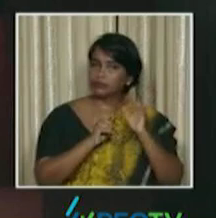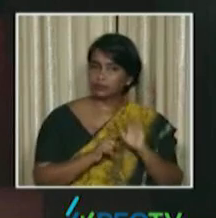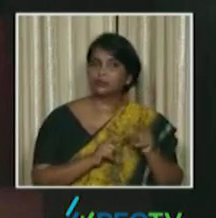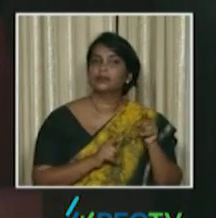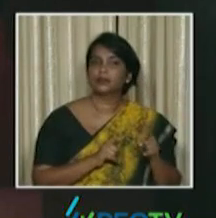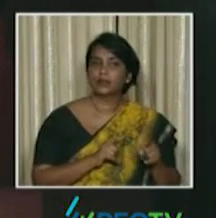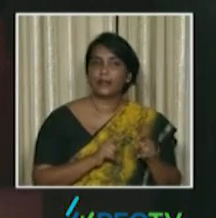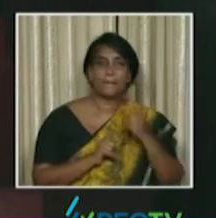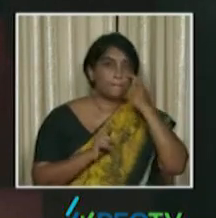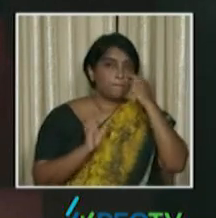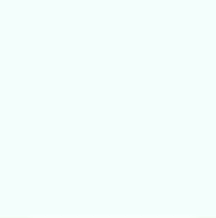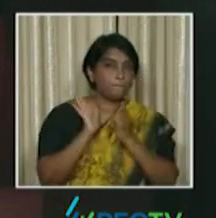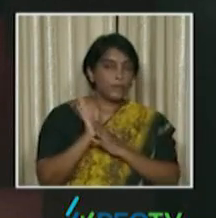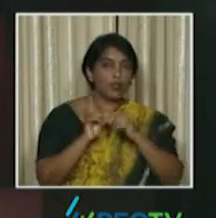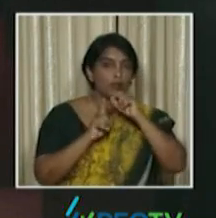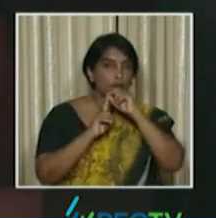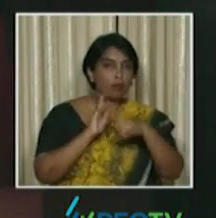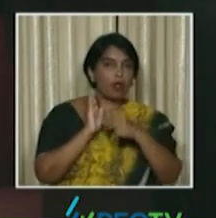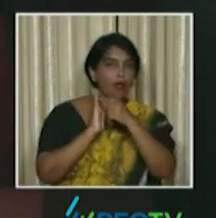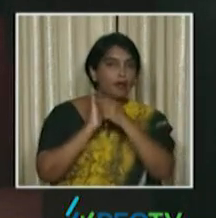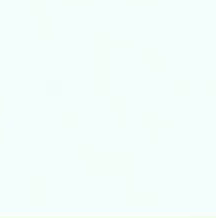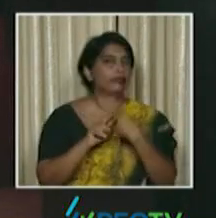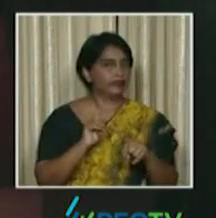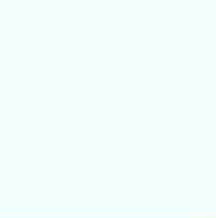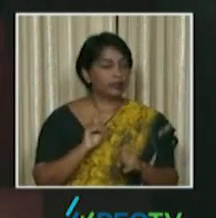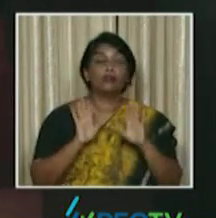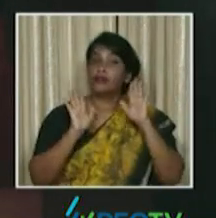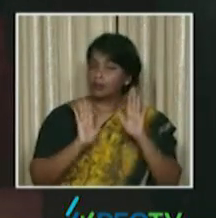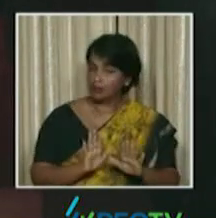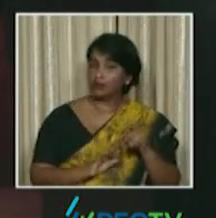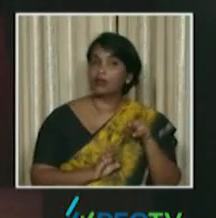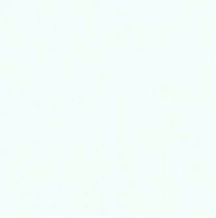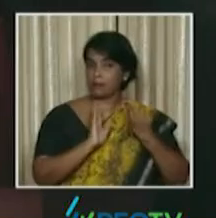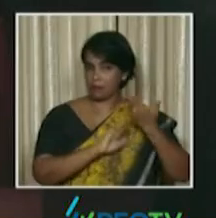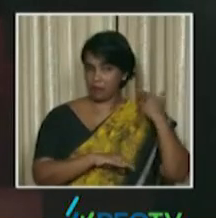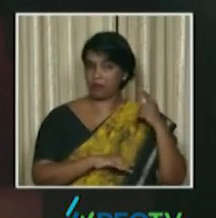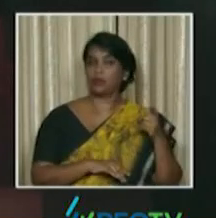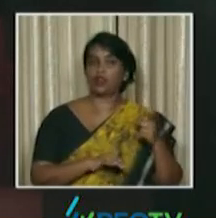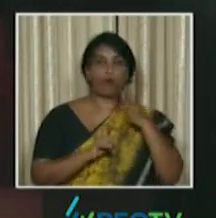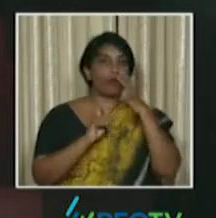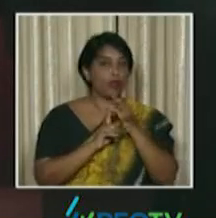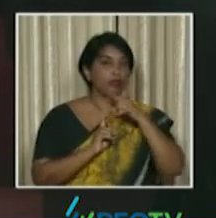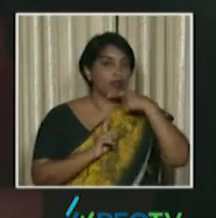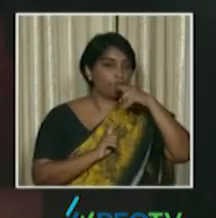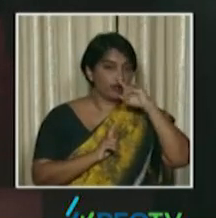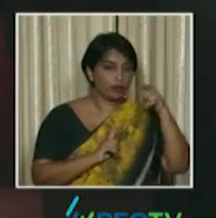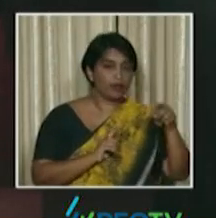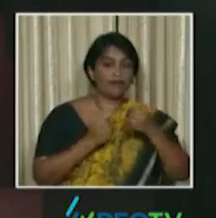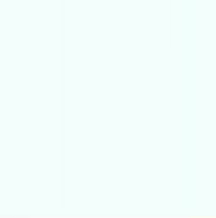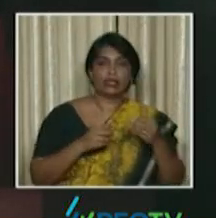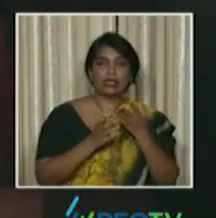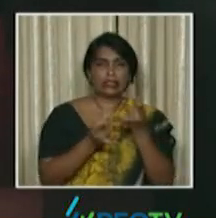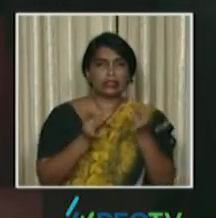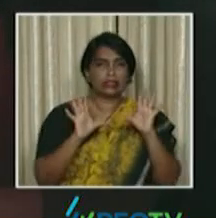තිබෙන්නේ මීගමුවේ සිට පානදුර දක්වා කියන බල ප්‍රදේශයේ පමණයි. හැබැයි මේ පසුගිය දිනක පුත්තලම වෙරළට වෙනම අර